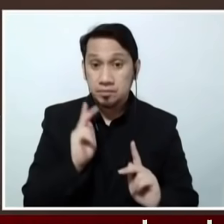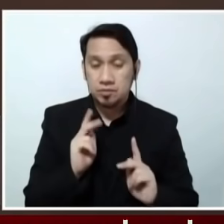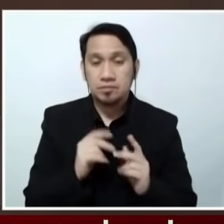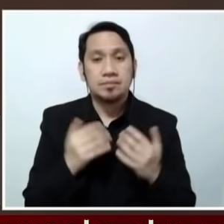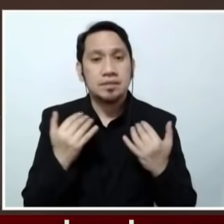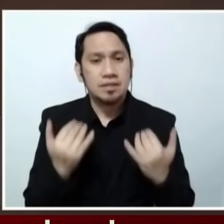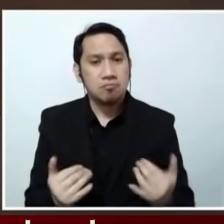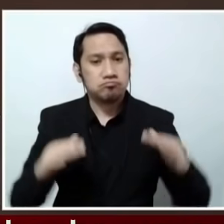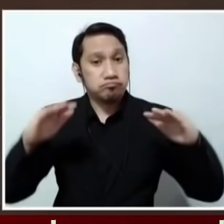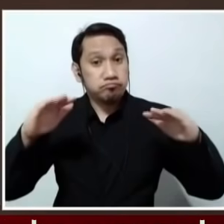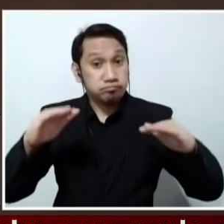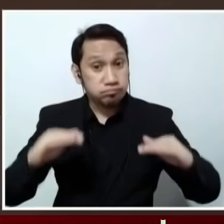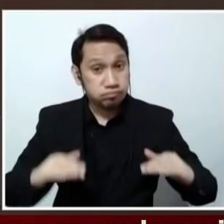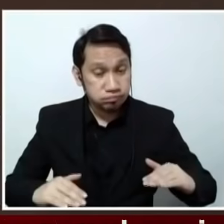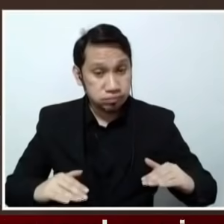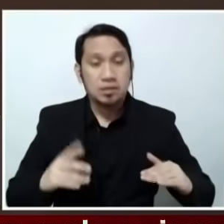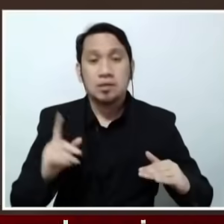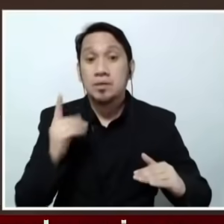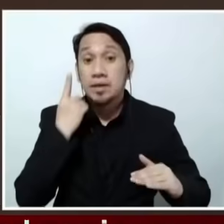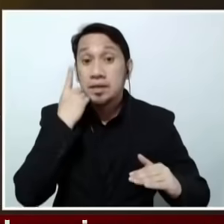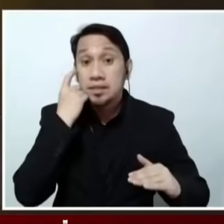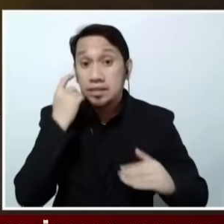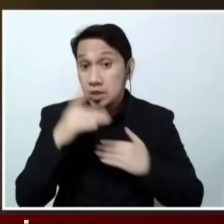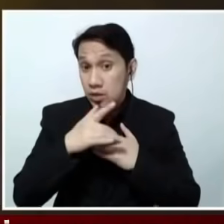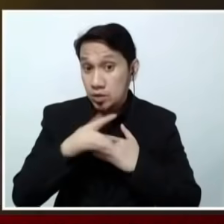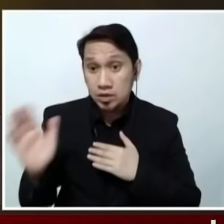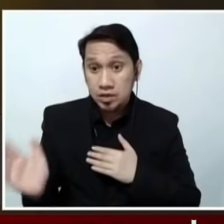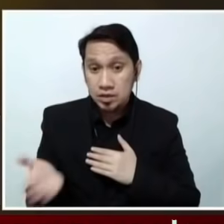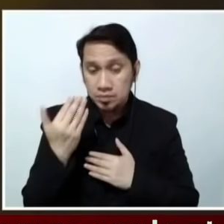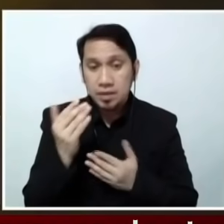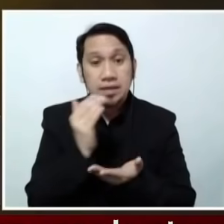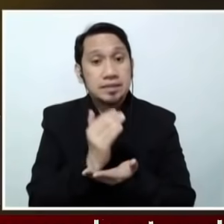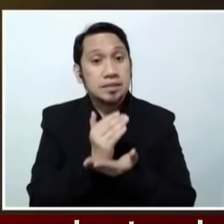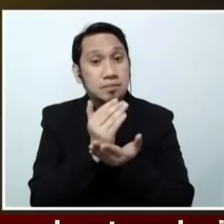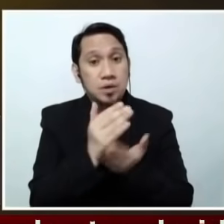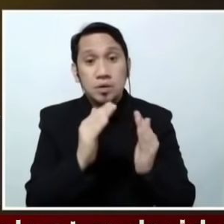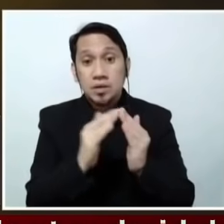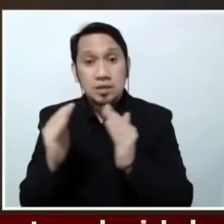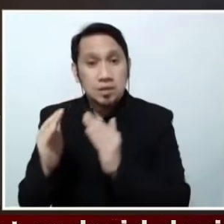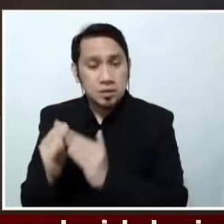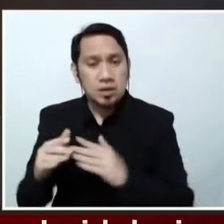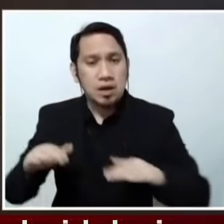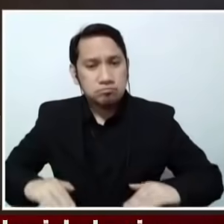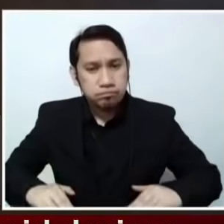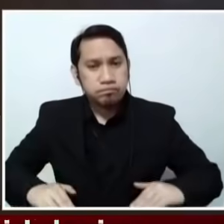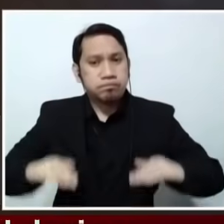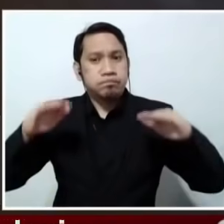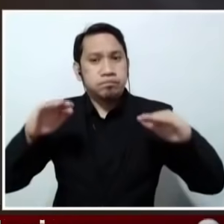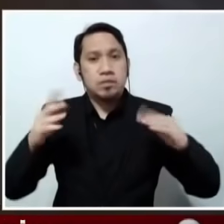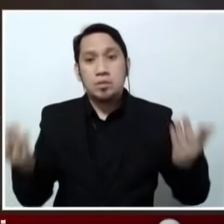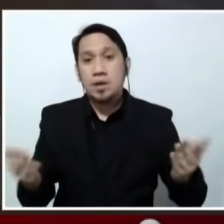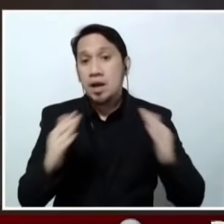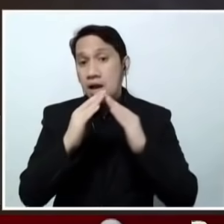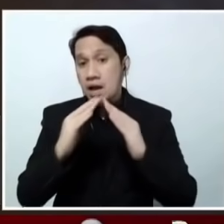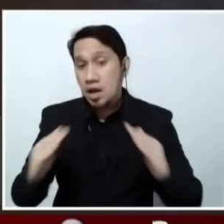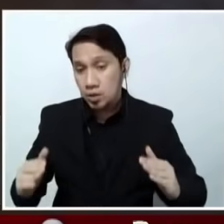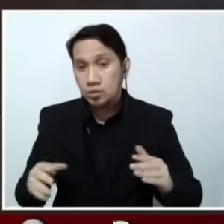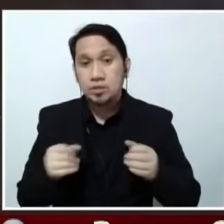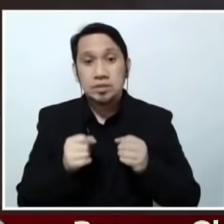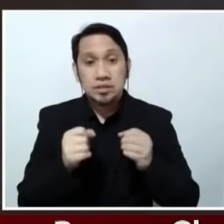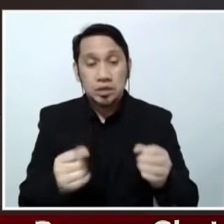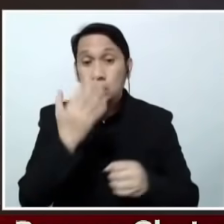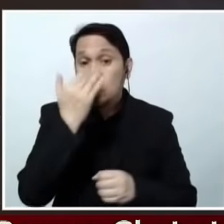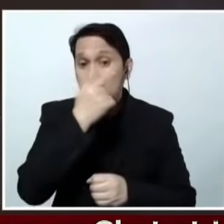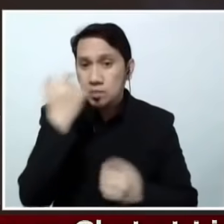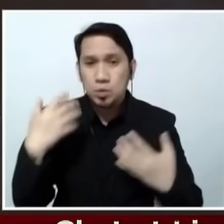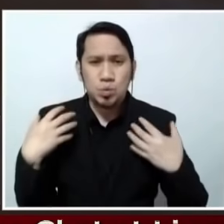humuhupa na ang baha kaninang madaling araw. Sa Zamboanga City naman, lumubog din sa baha ang ilang bahay at kalsada matapos ang malakas